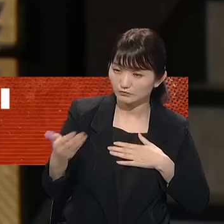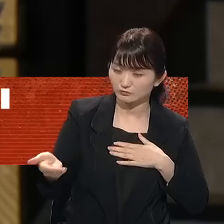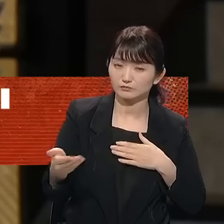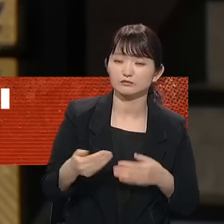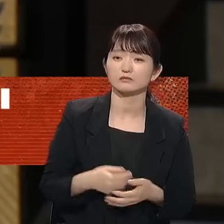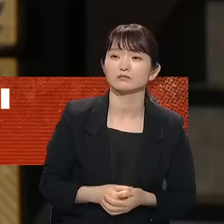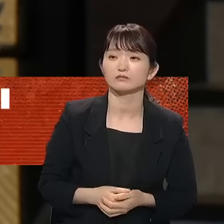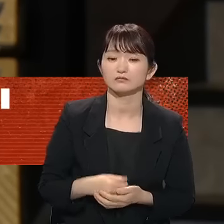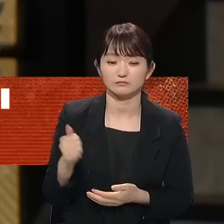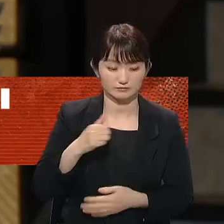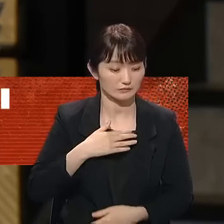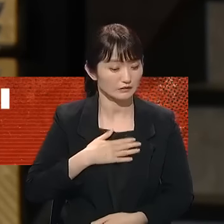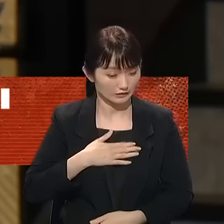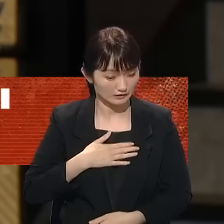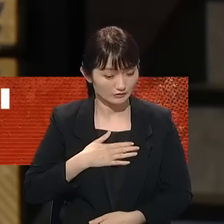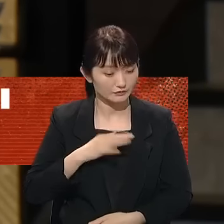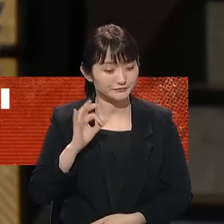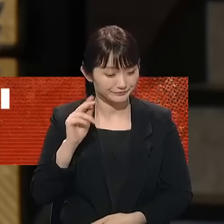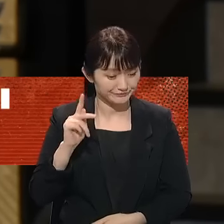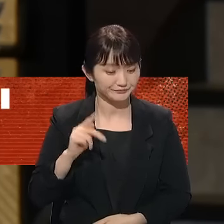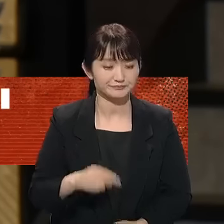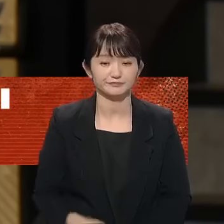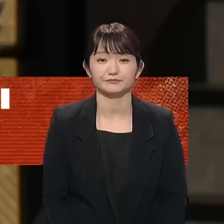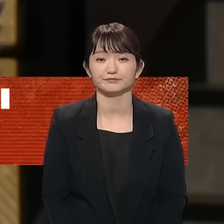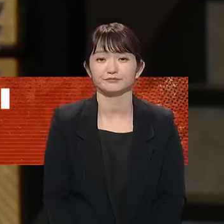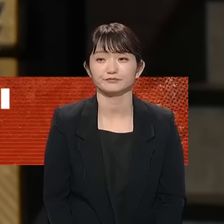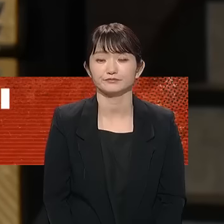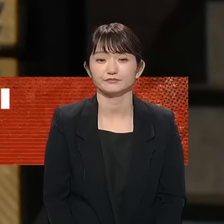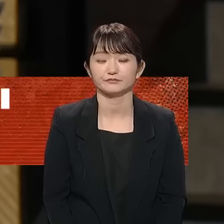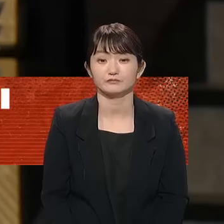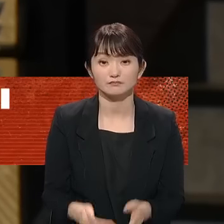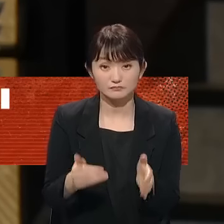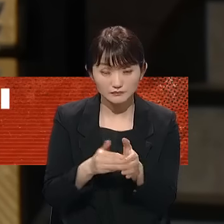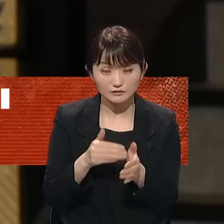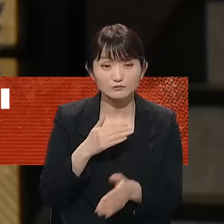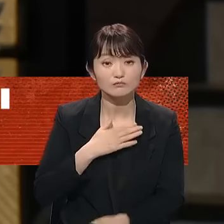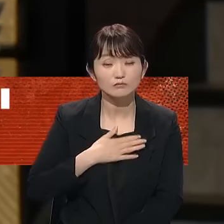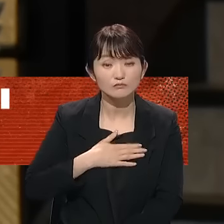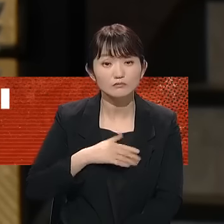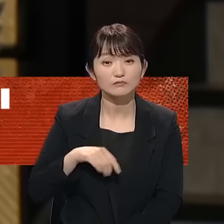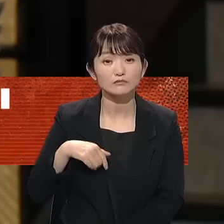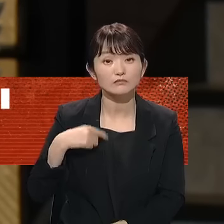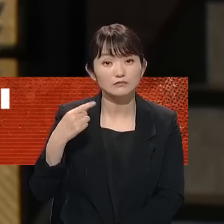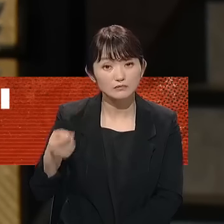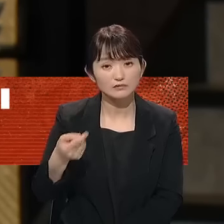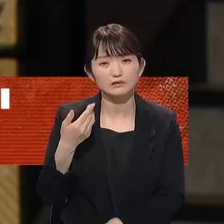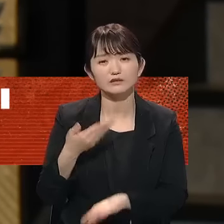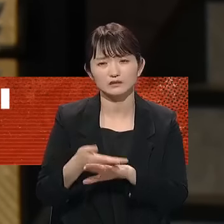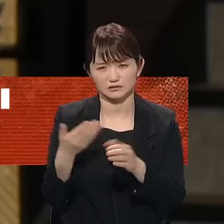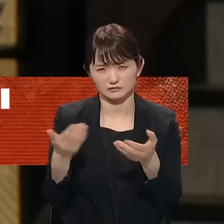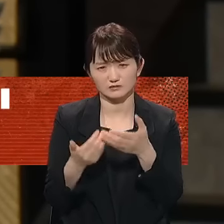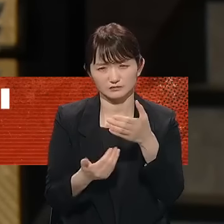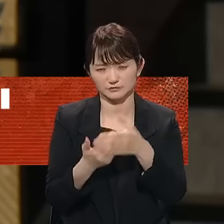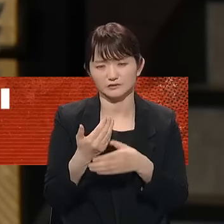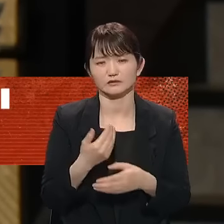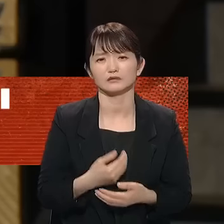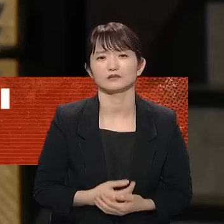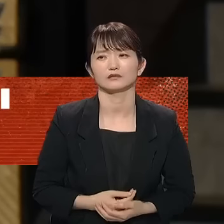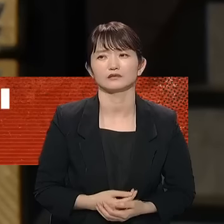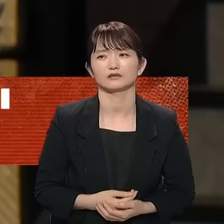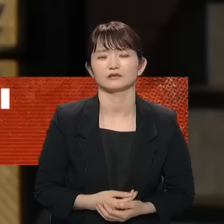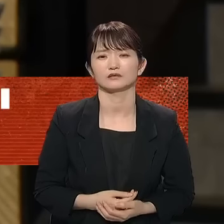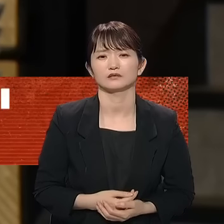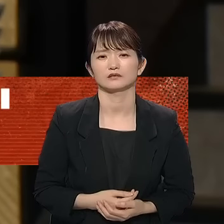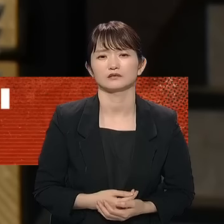남성도 알겠다라고 이제 수용을 해서 뭐 일단락이 되는 줄 알았는데 그 이후에 또 다른 일이 발생이 됩니다. 그리고 난 뒤에